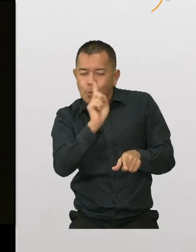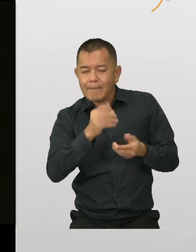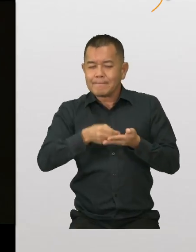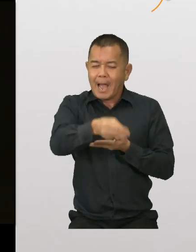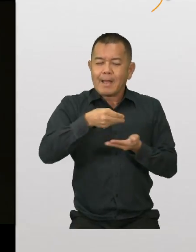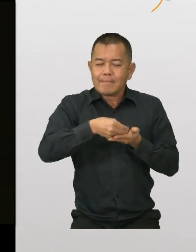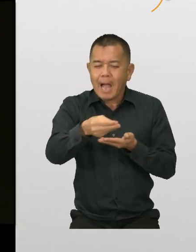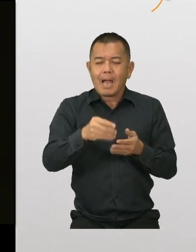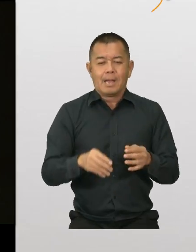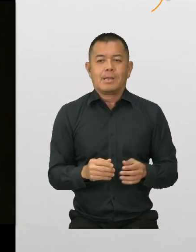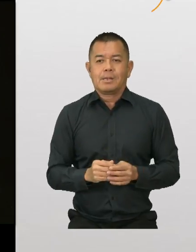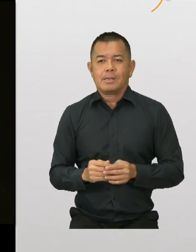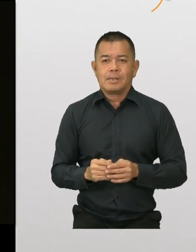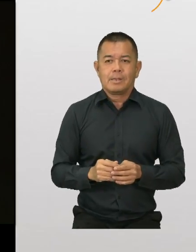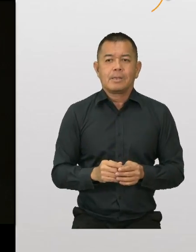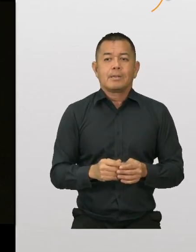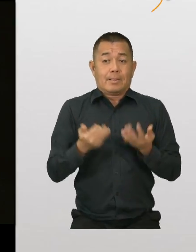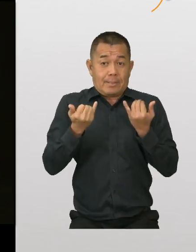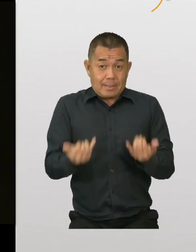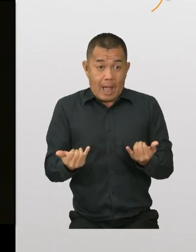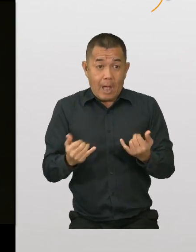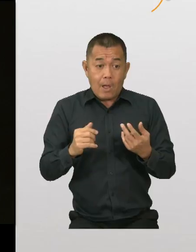接下来 I will now talk about lifestyle 最后一